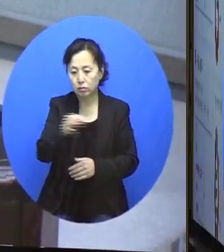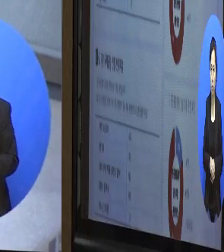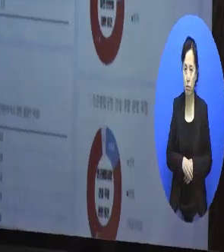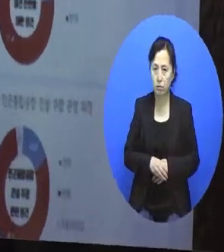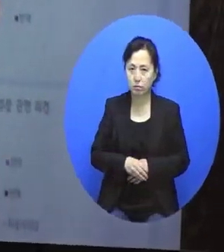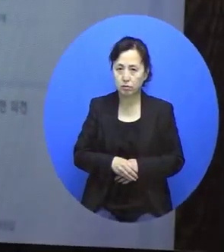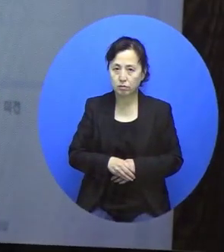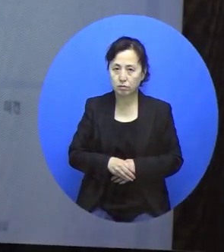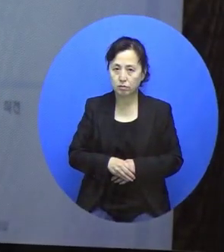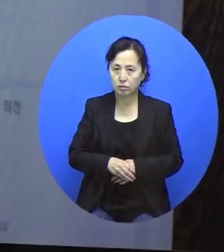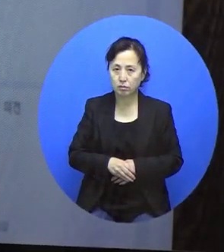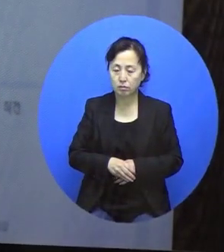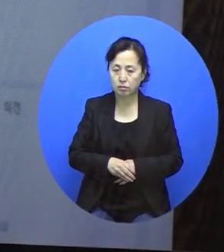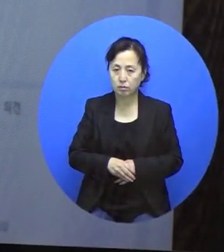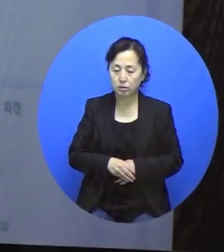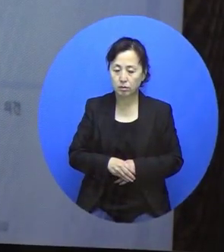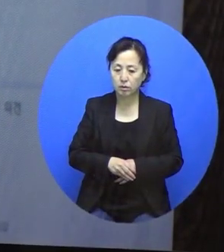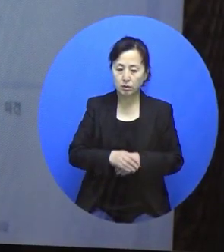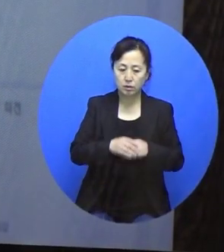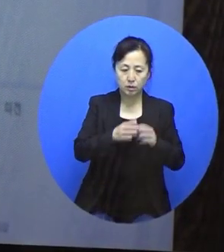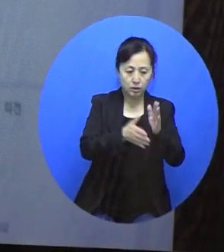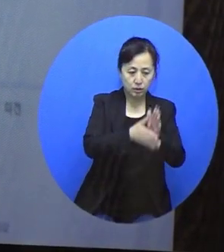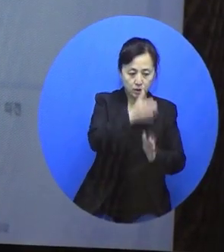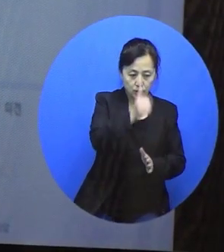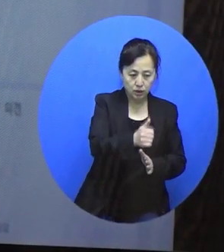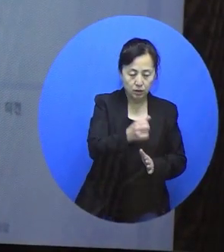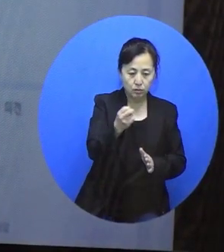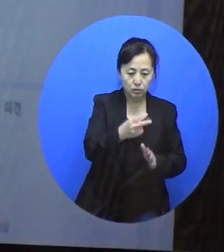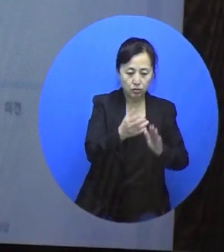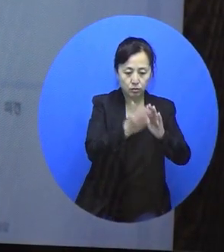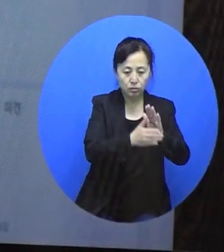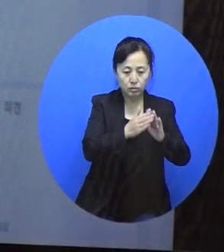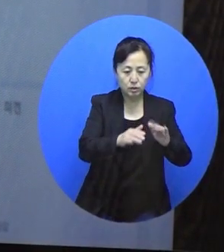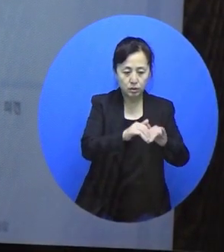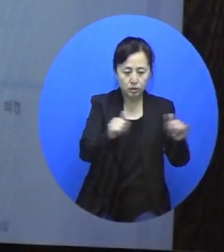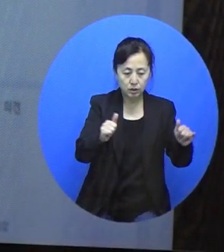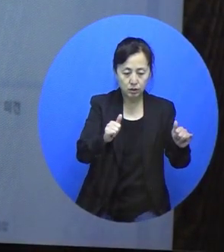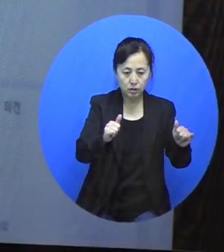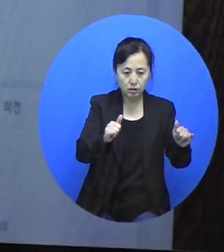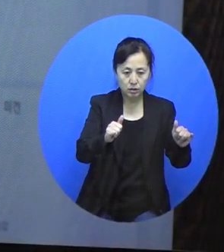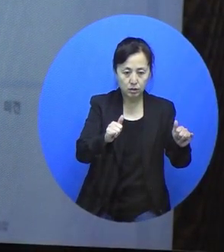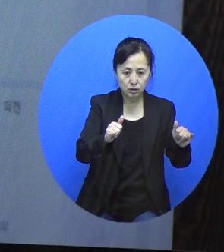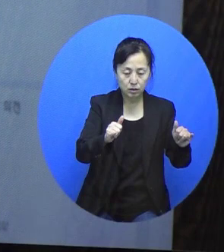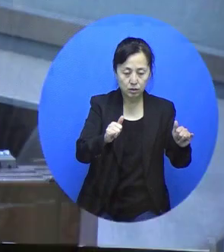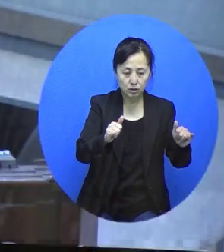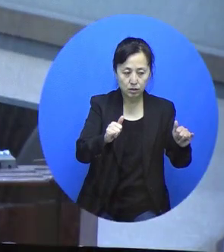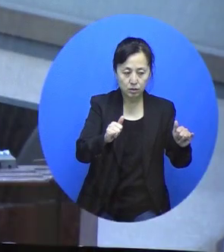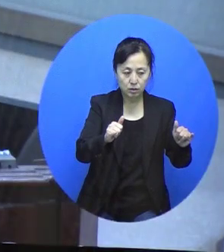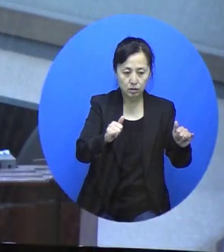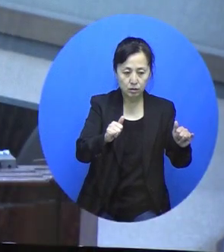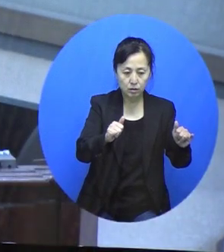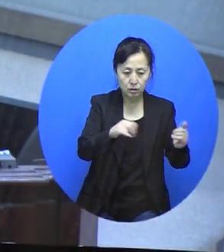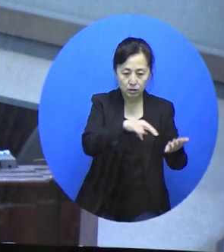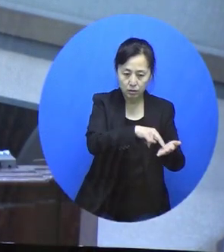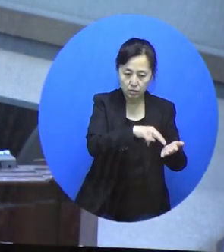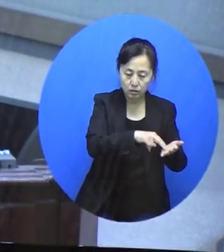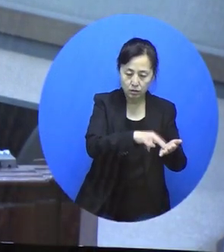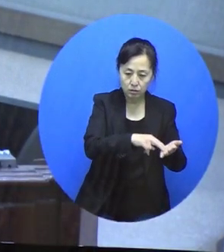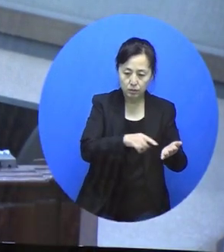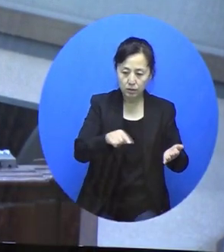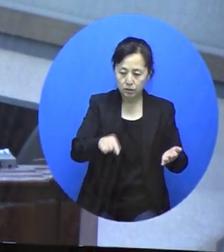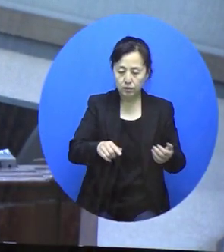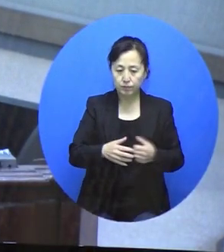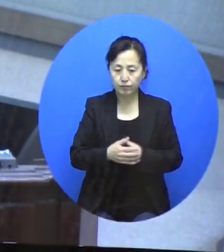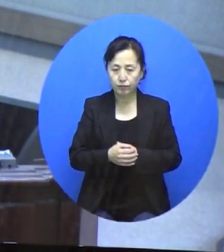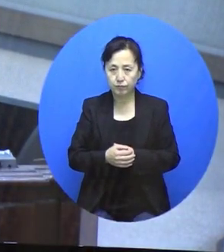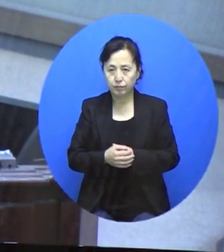될 시장님을 비롯한 공직자분들께서 방금 말씀드린 세 가지 사업이 의미가 있다라고 주장하시는 가장